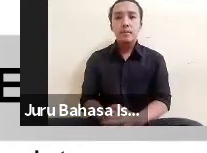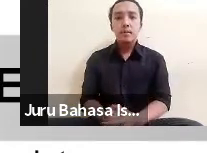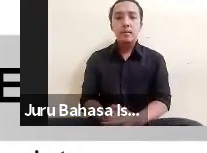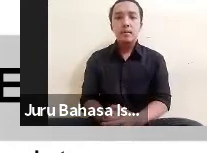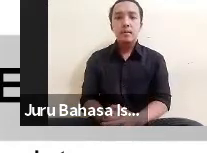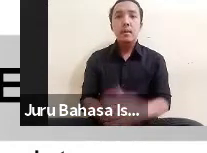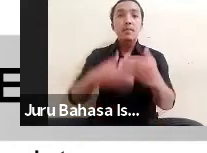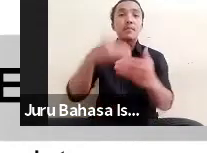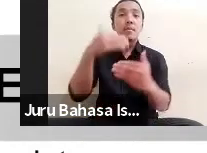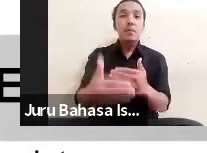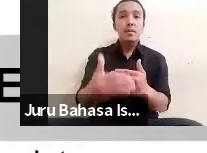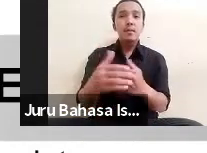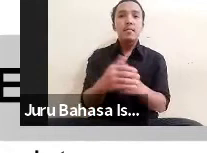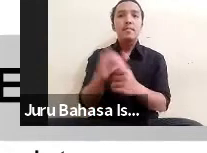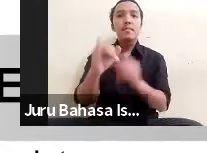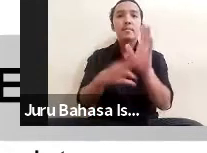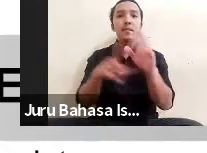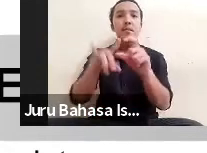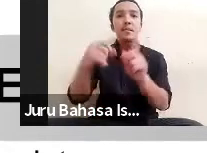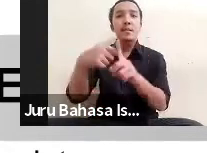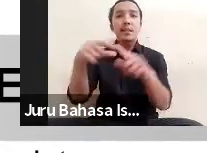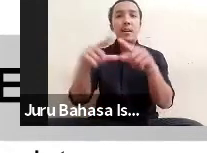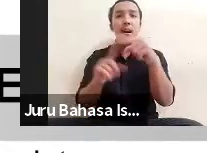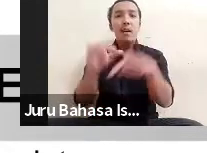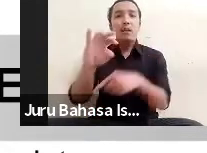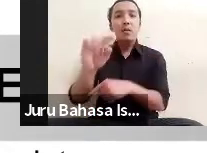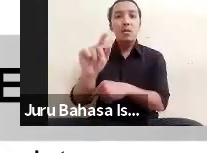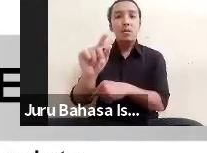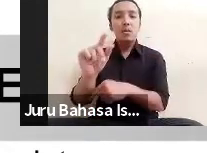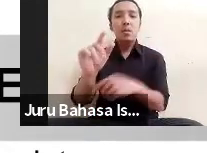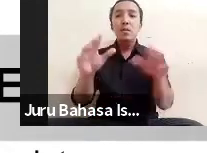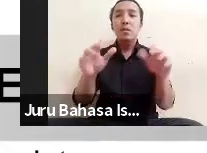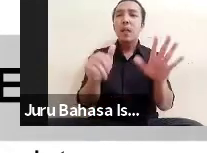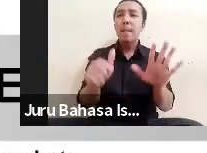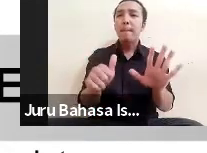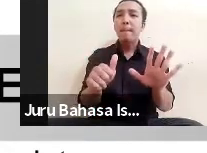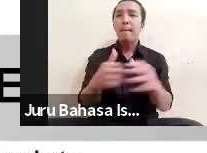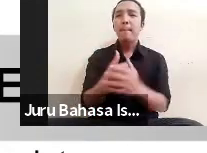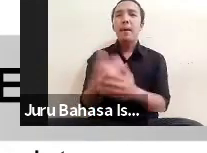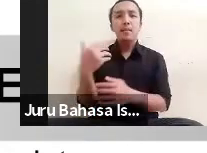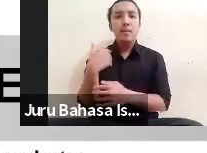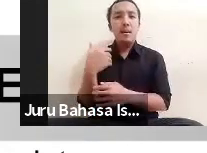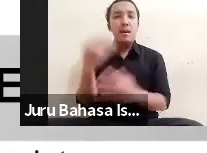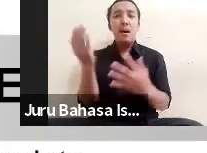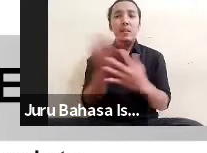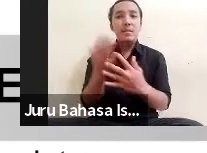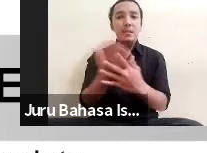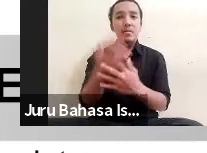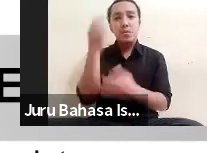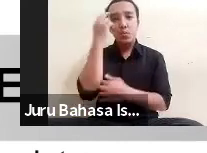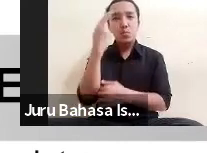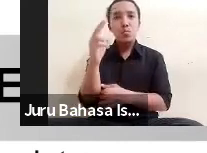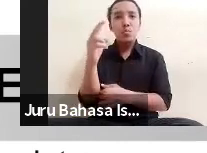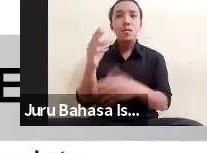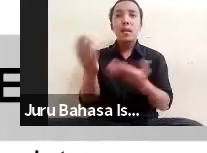Nah, kemudian indikator yang keenam adalah adanya akses kepada layanan umum.